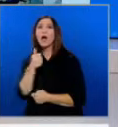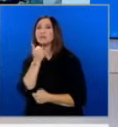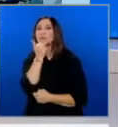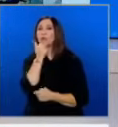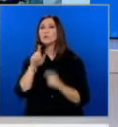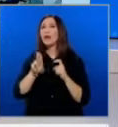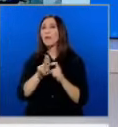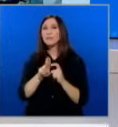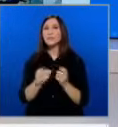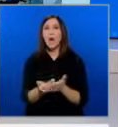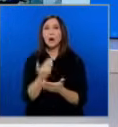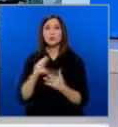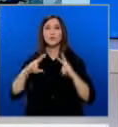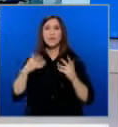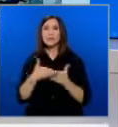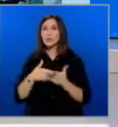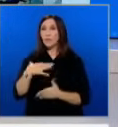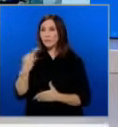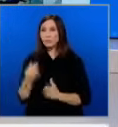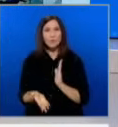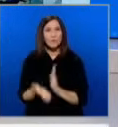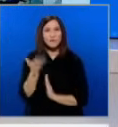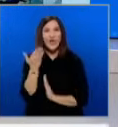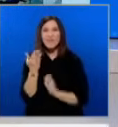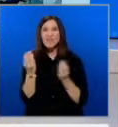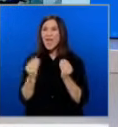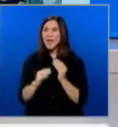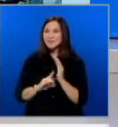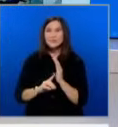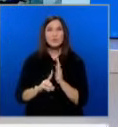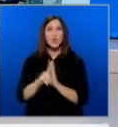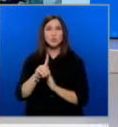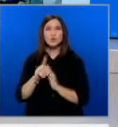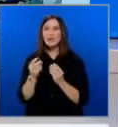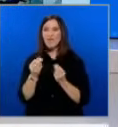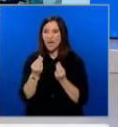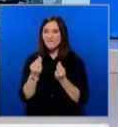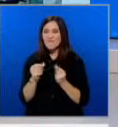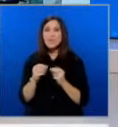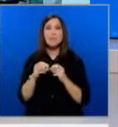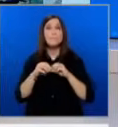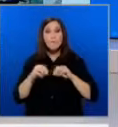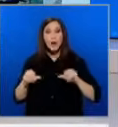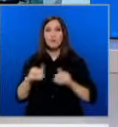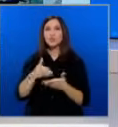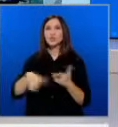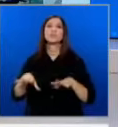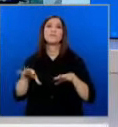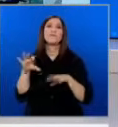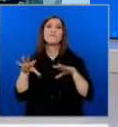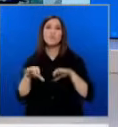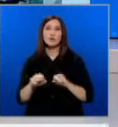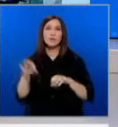Рано сутринта, заради опасното повишаване на стойностите на фините прахови частици, властите препоръчаха хората да останат